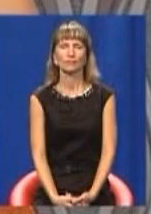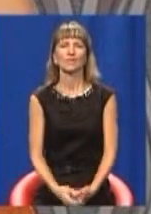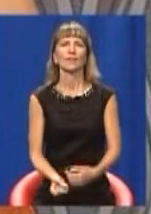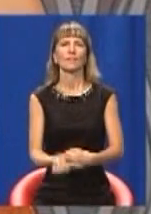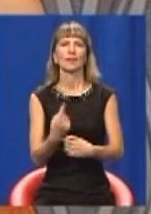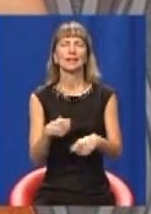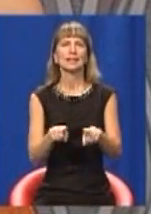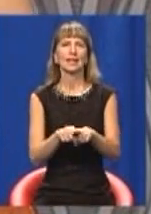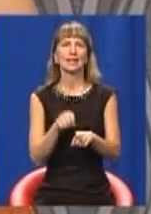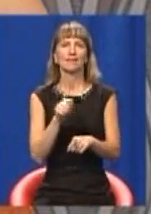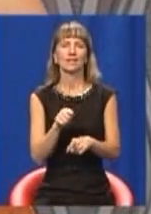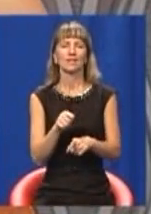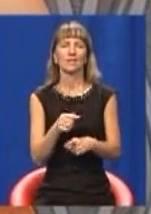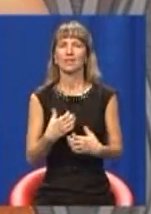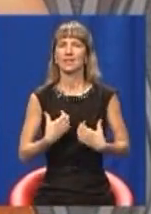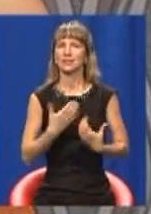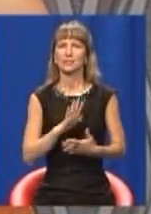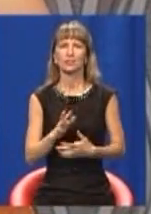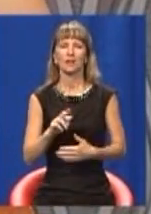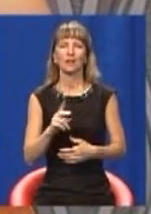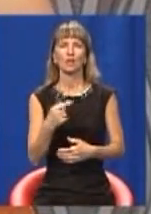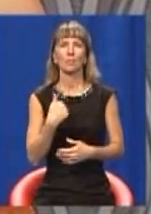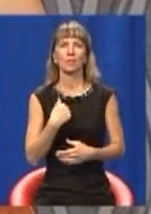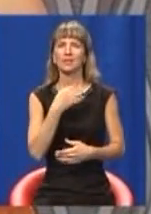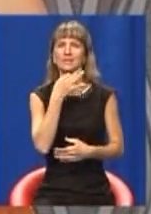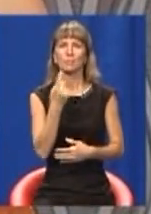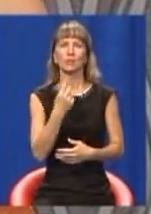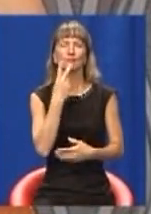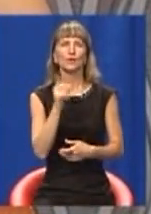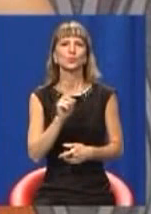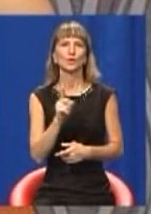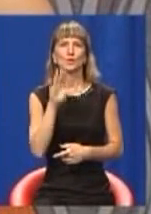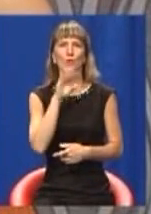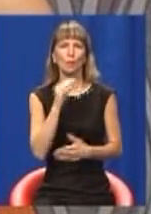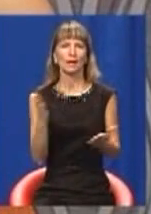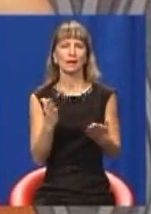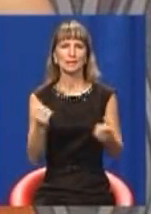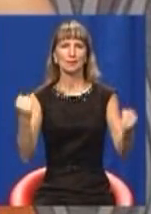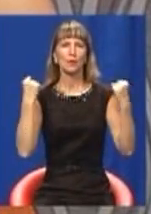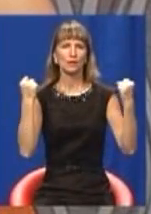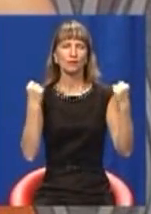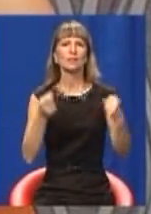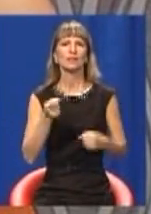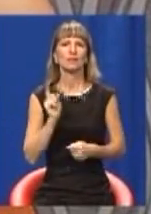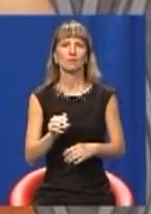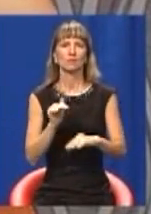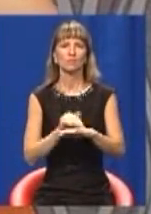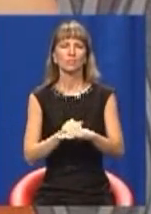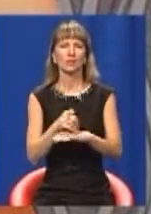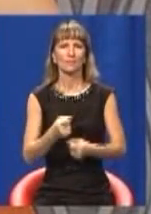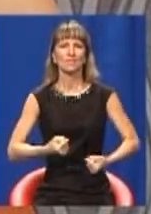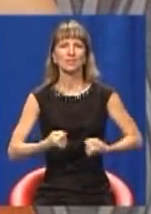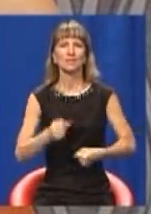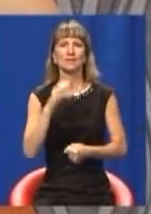Виявляється, такий ось він, знаєте, і зовсім не страшний, як на мене, і не скажеш з першого погляду, що взагалі собака якась спортивна. Насправді, виявляється, дійсно, її